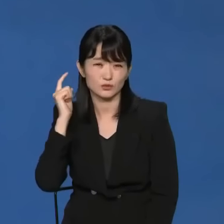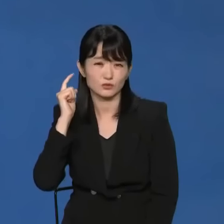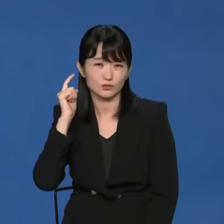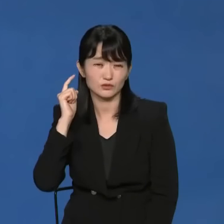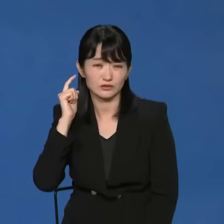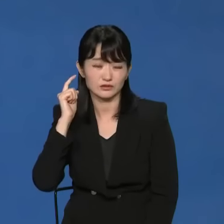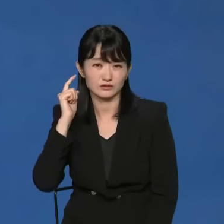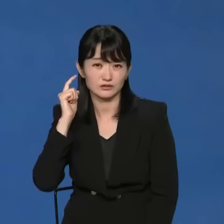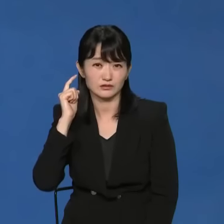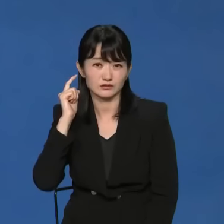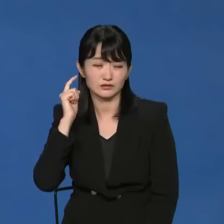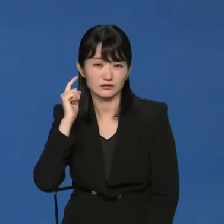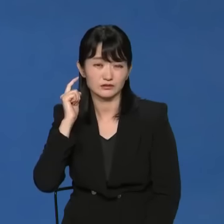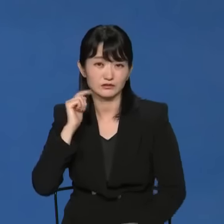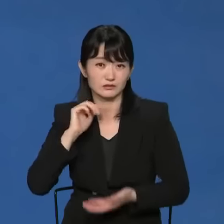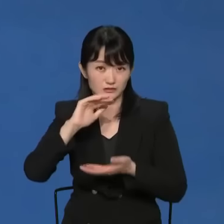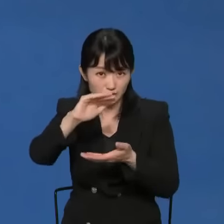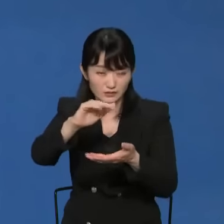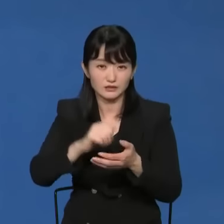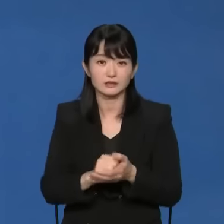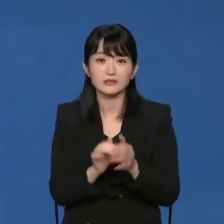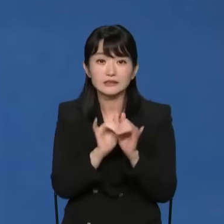그 인물들이